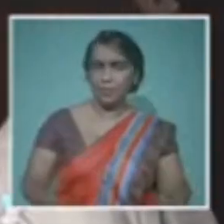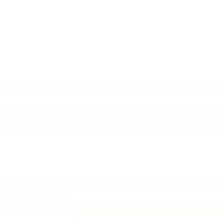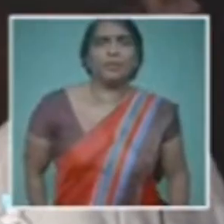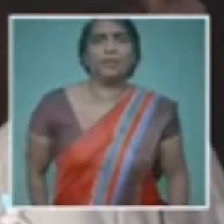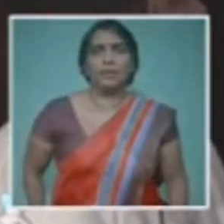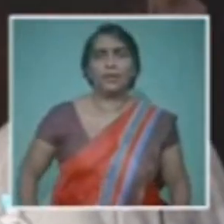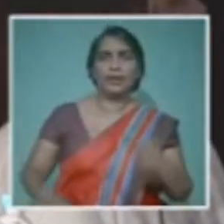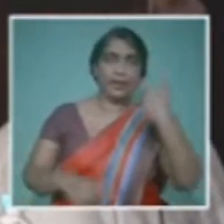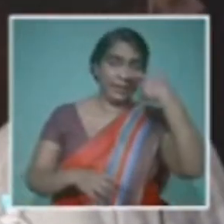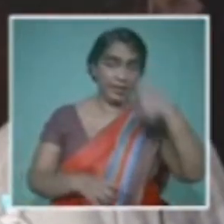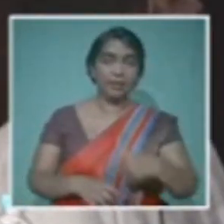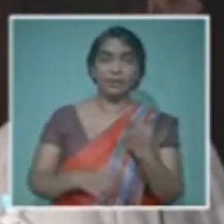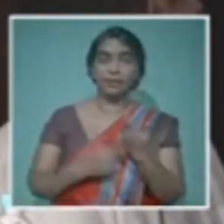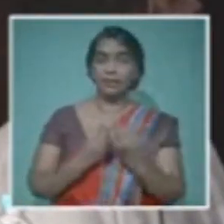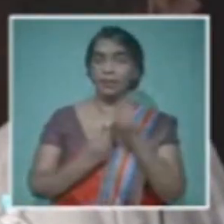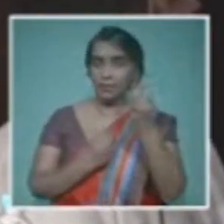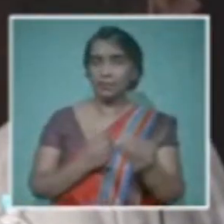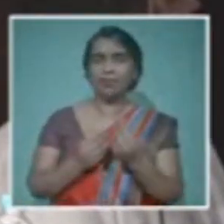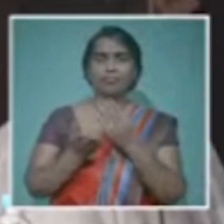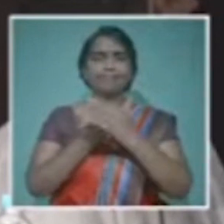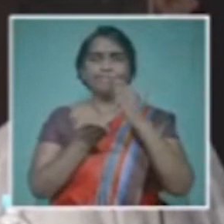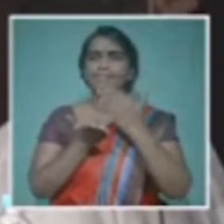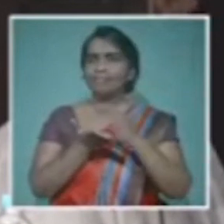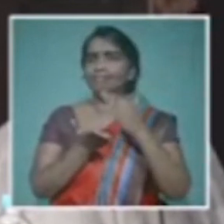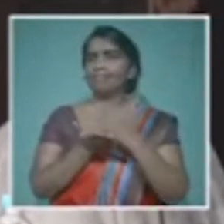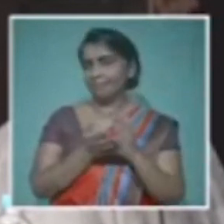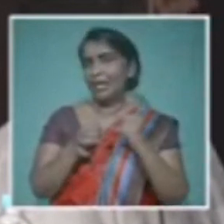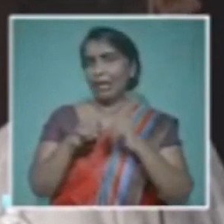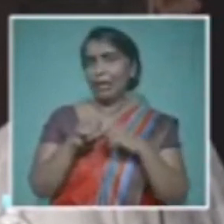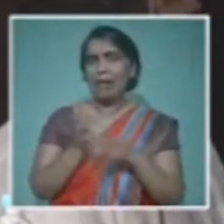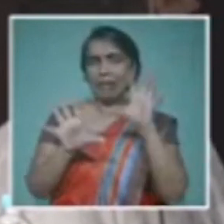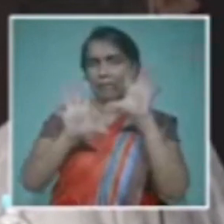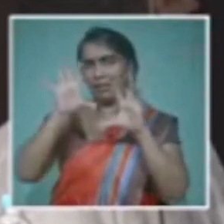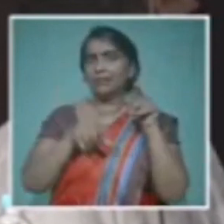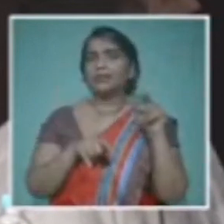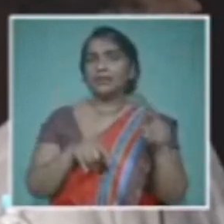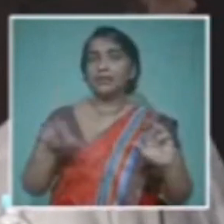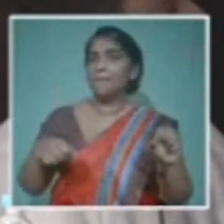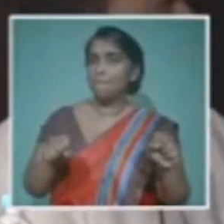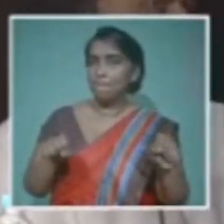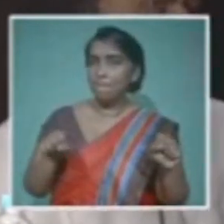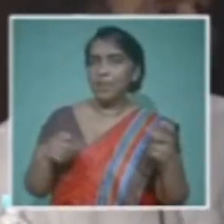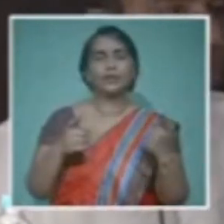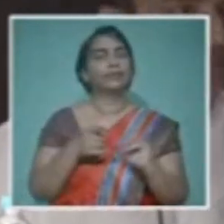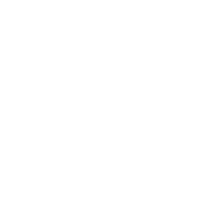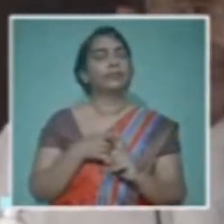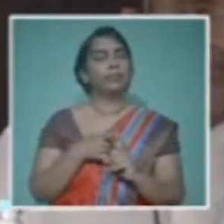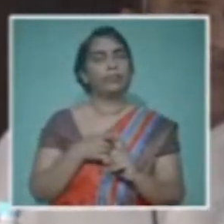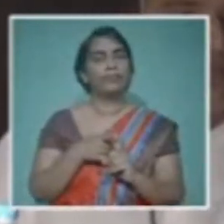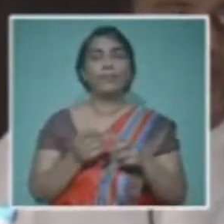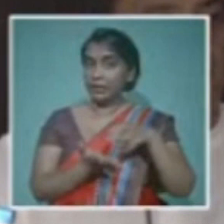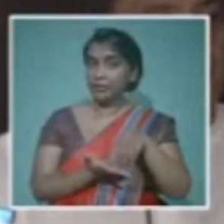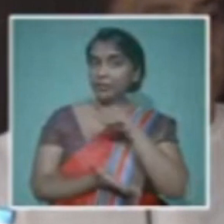ඉන්ධන ලබා දීම සලාක ක්‍රමයට අනුව තමයි තවම සිද්ධ වෙන්නේ. මොටෝසයිකල් වලටත් ඒ වගේම